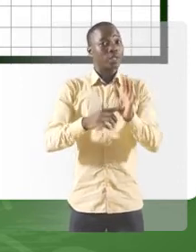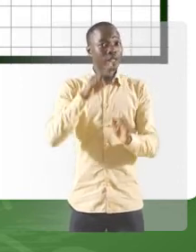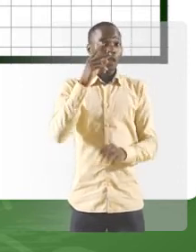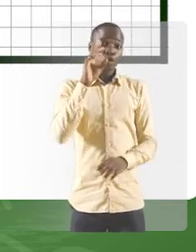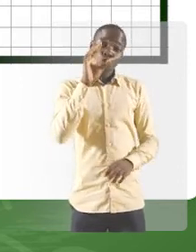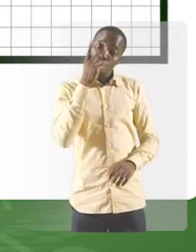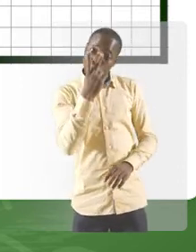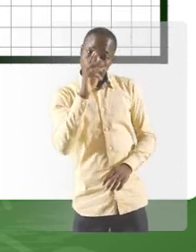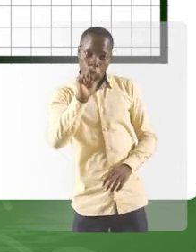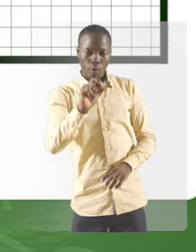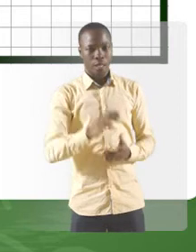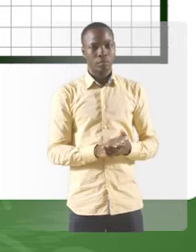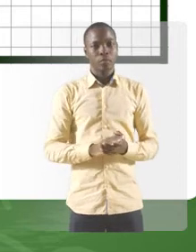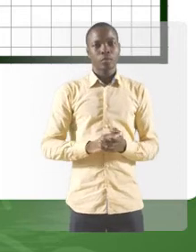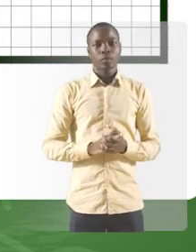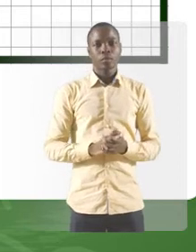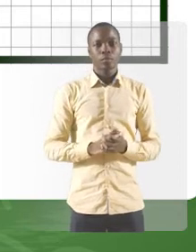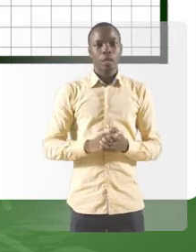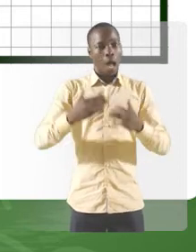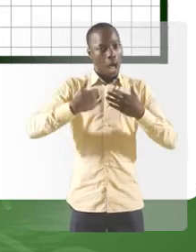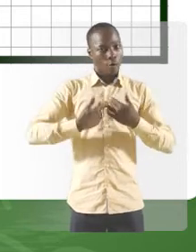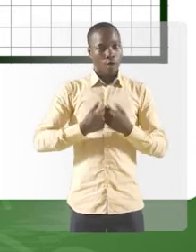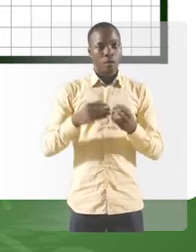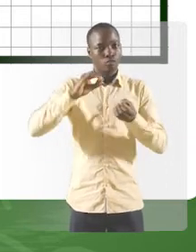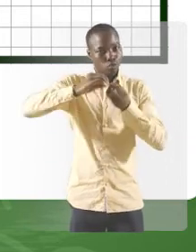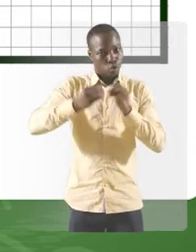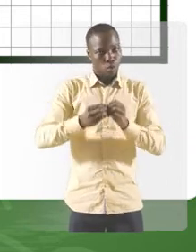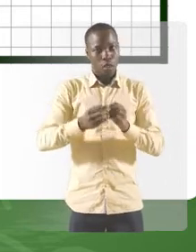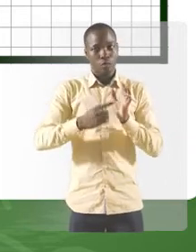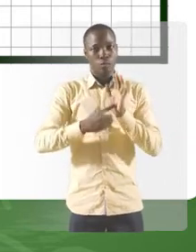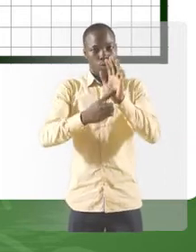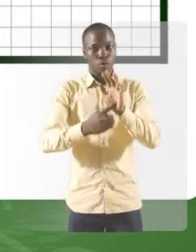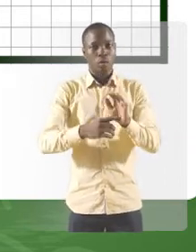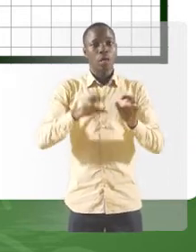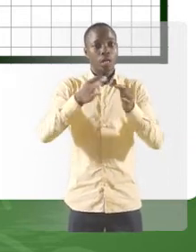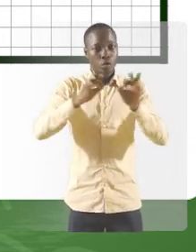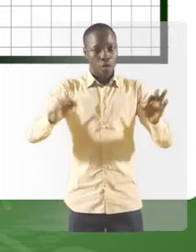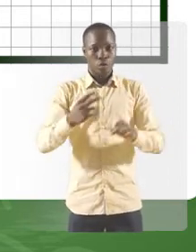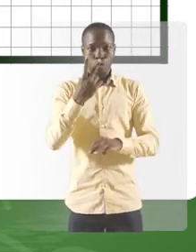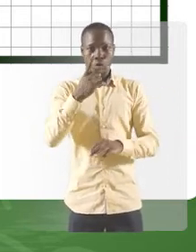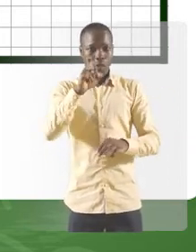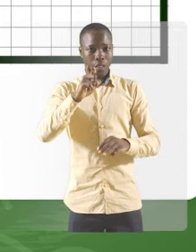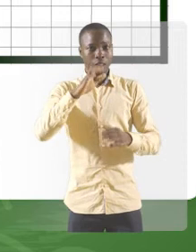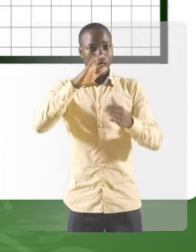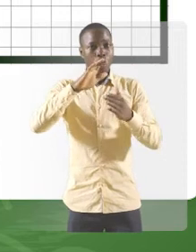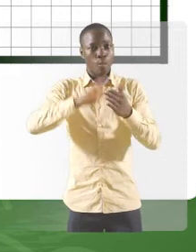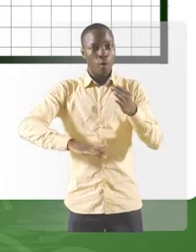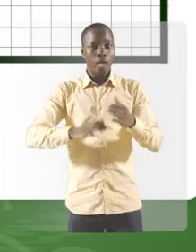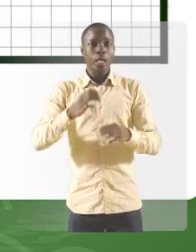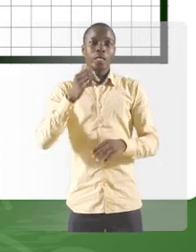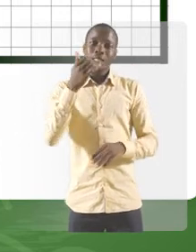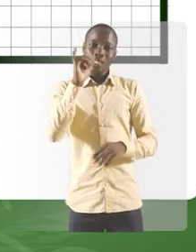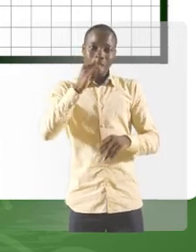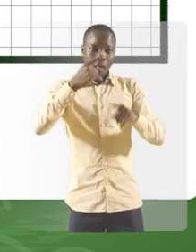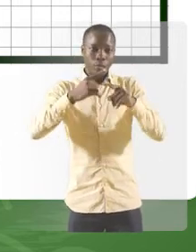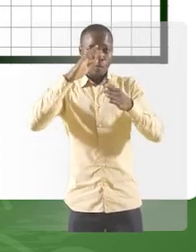les coordonnées vérifient l'équation 2x moins y plus 3 égale à 0. Donc, pour ce